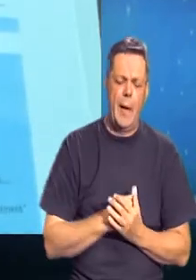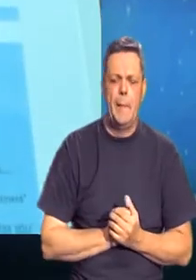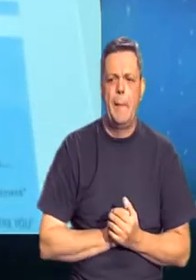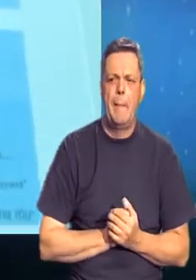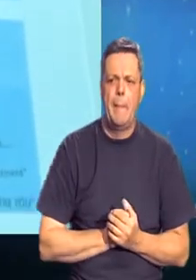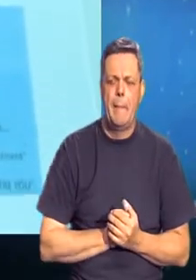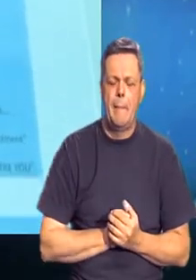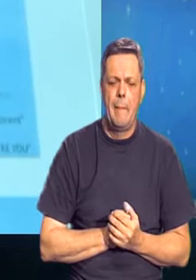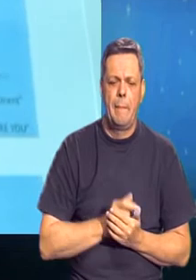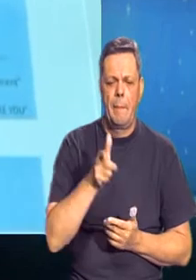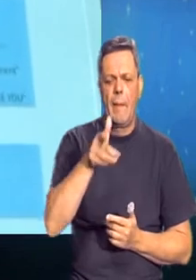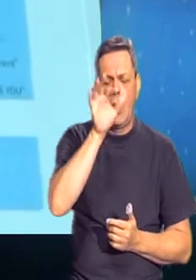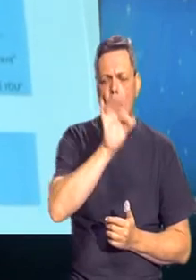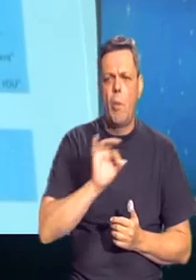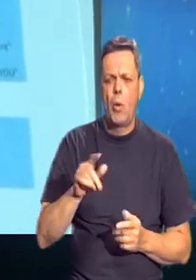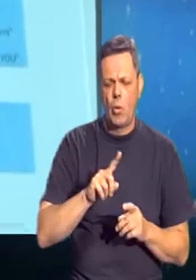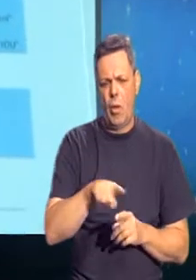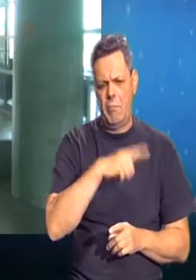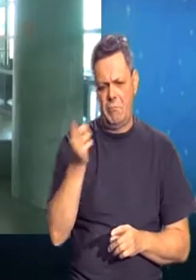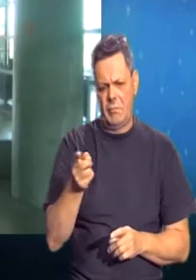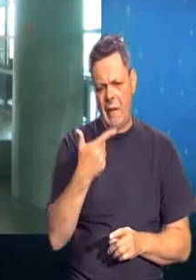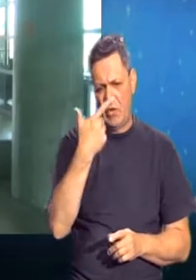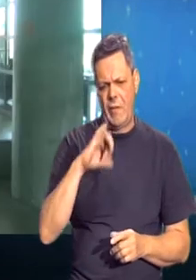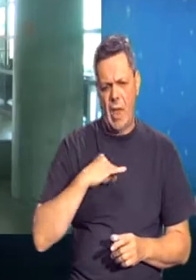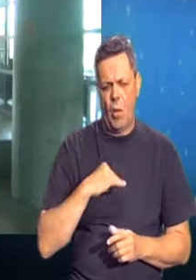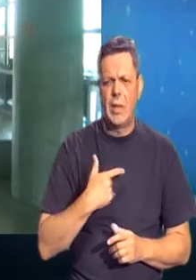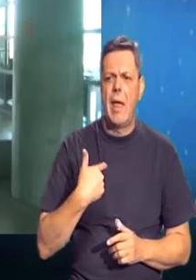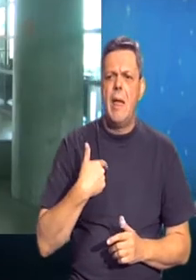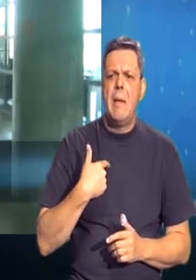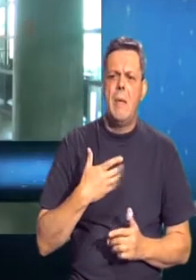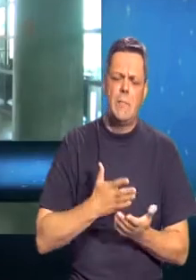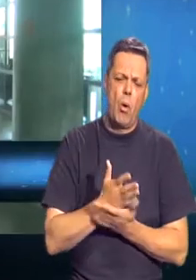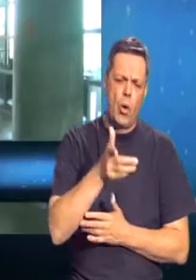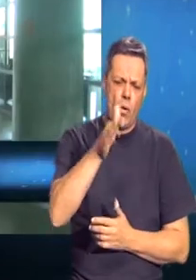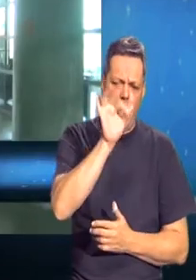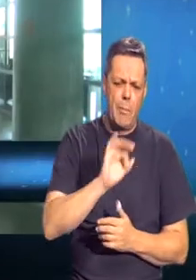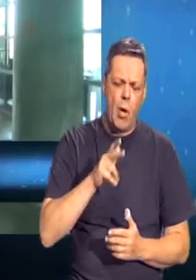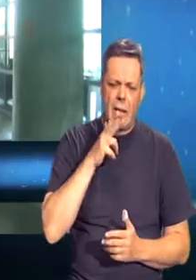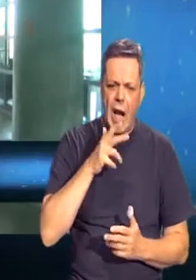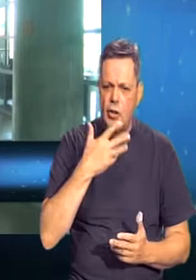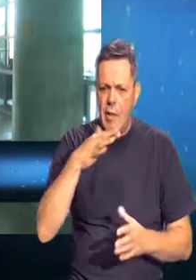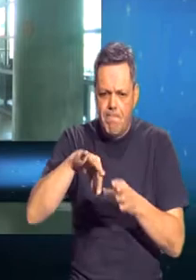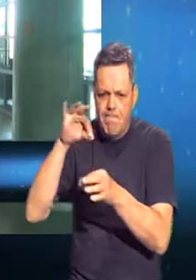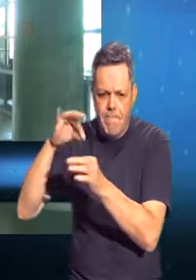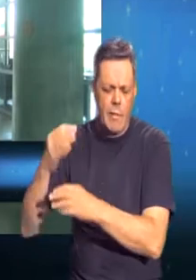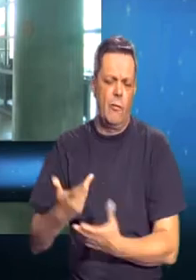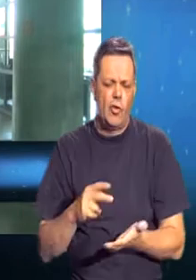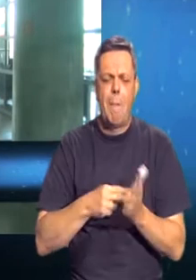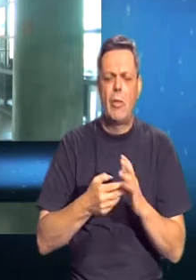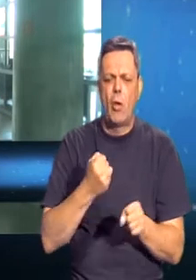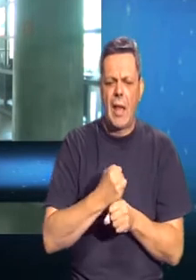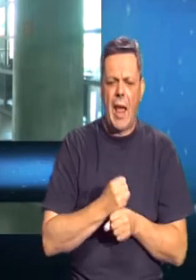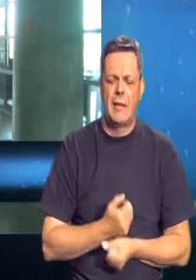Plus program. To je projekt koji traje već 2 godine i mi smo kroz projekt razvili inovativne metode